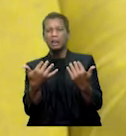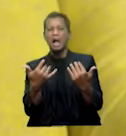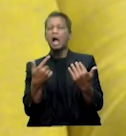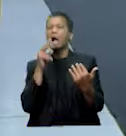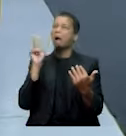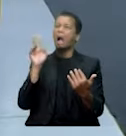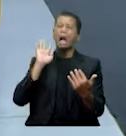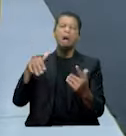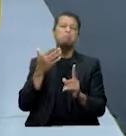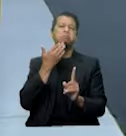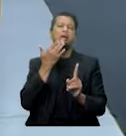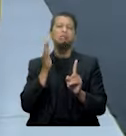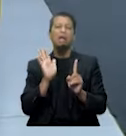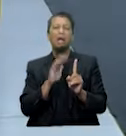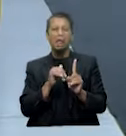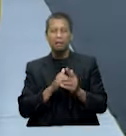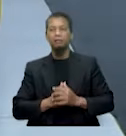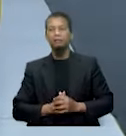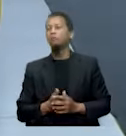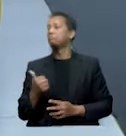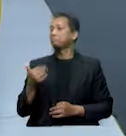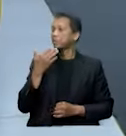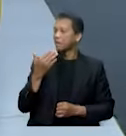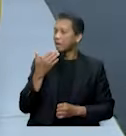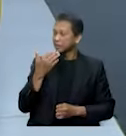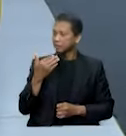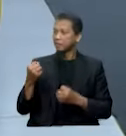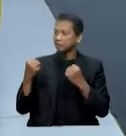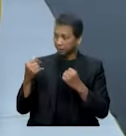gitu loh oke banggun terima kasih sehat-sehat sukses untuk nanti konser Mak kasih